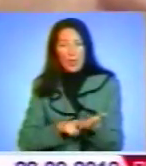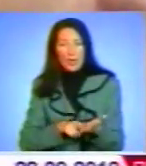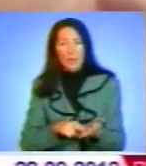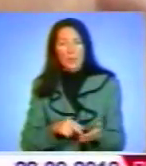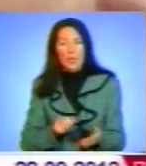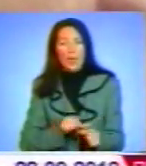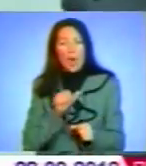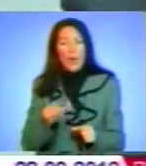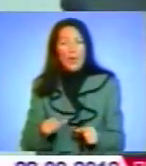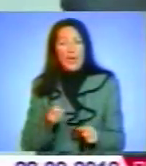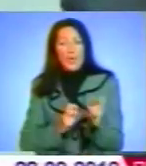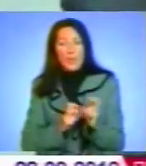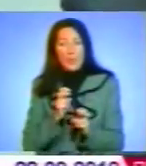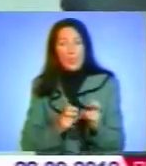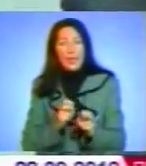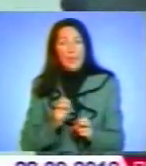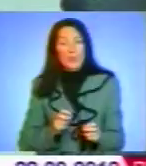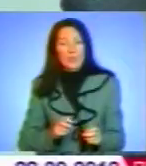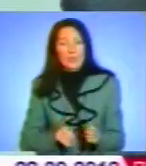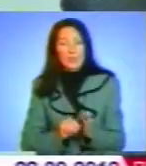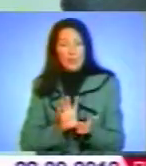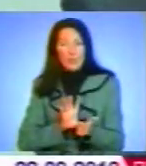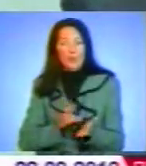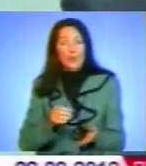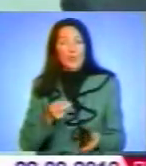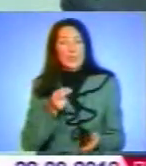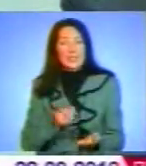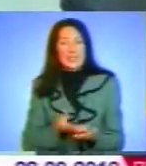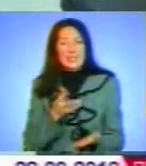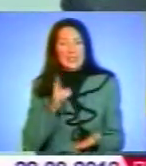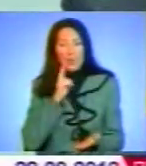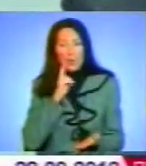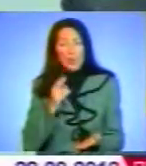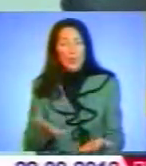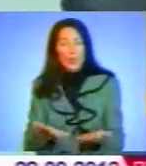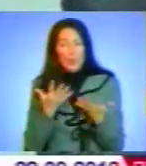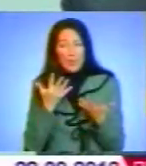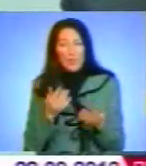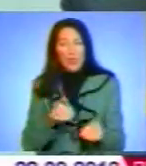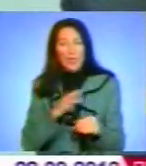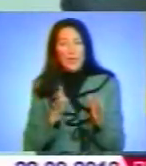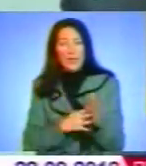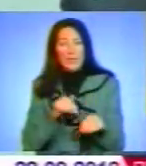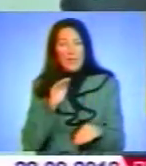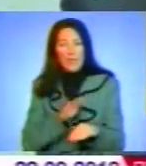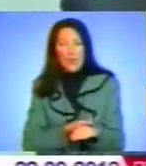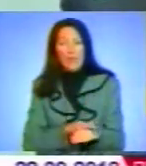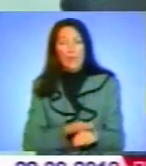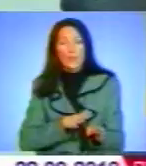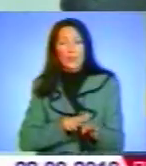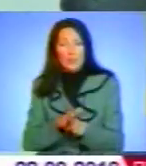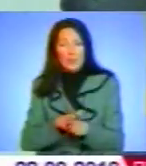тютюнові вироби. За наслідками перевірок з початку року виявлено 19 фактів здійснення роздрібної